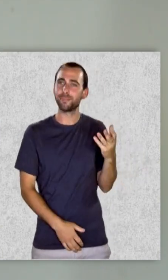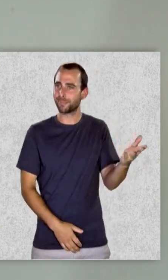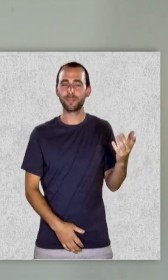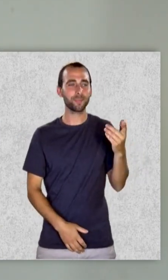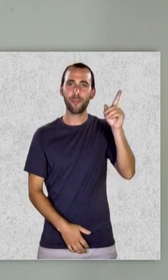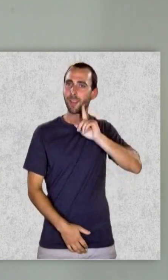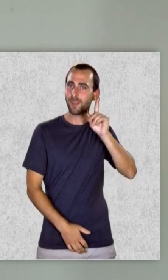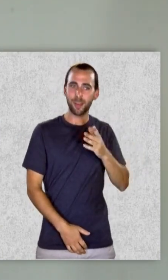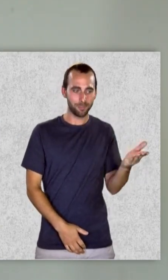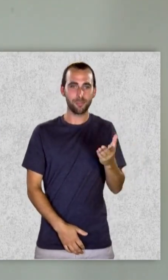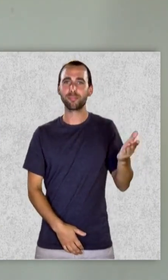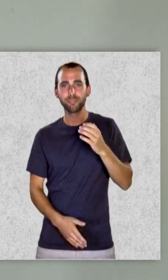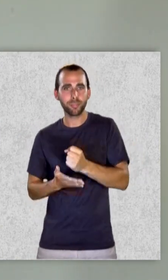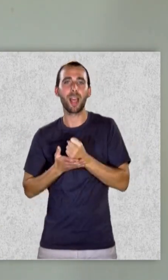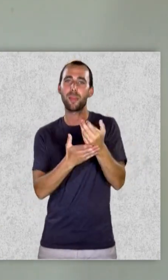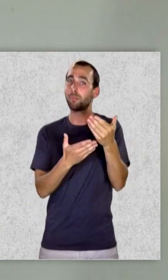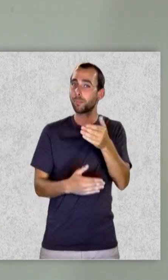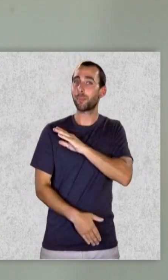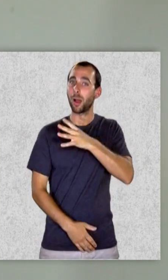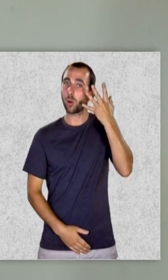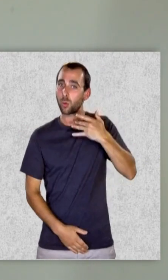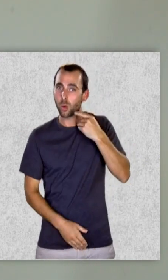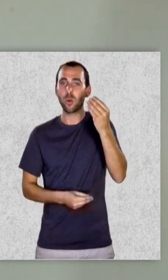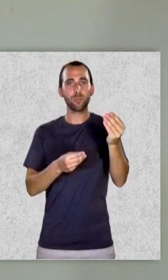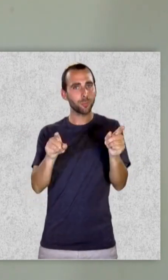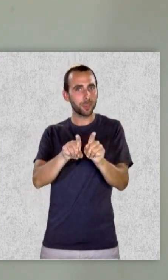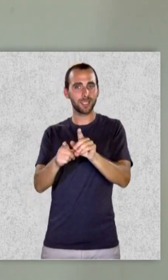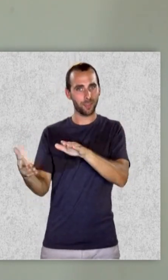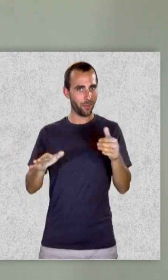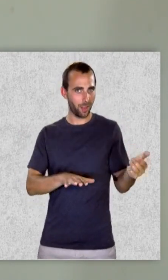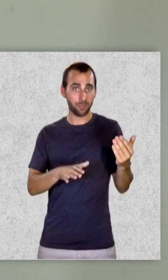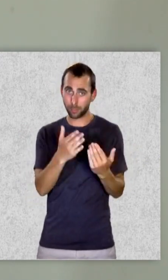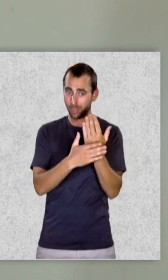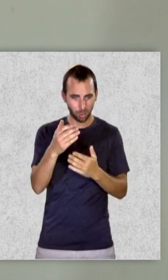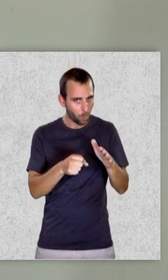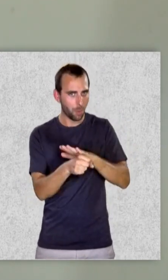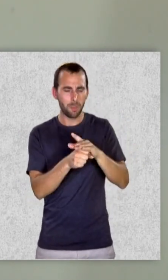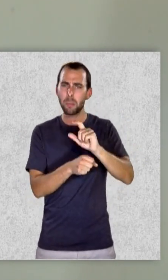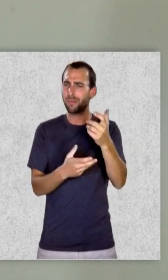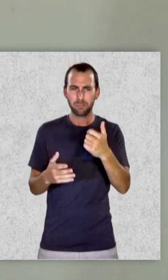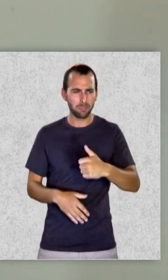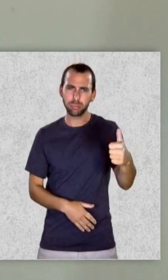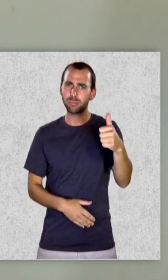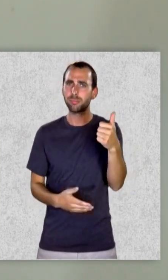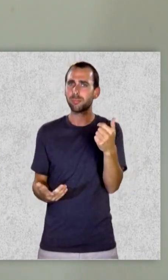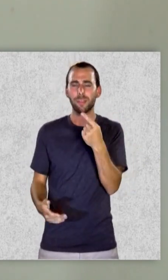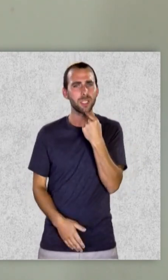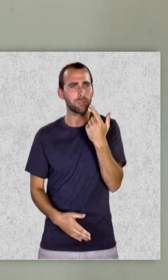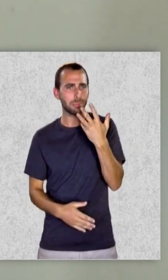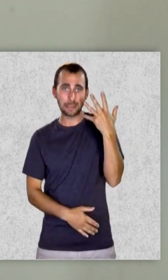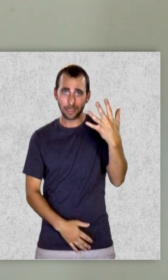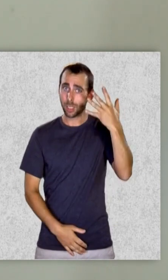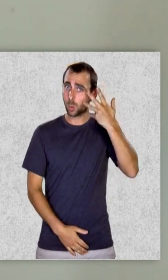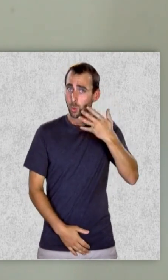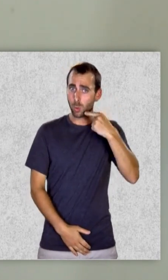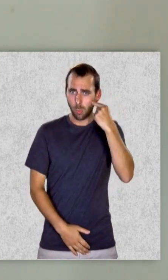ont eu l'aide de leur codeuse et interface toute la matinée. Ensuite, elles se débrouillent. 5 codeuses pour